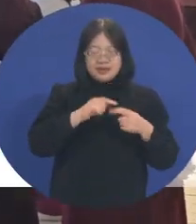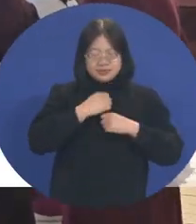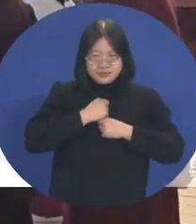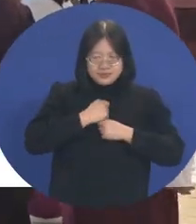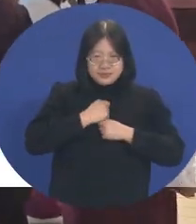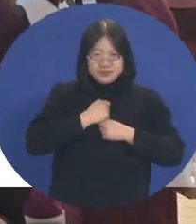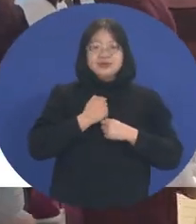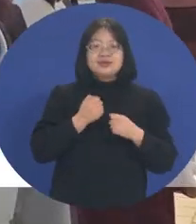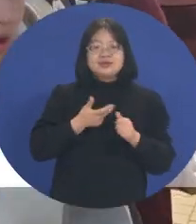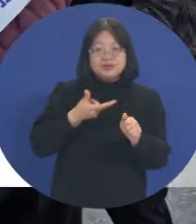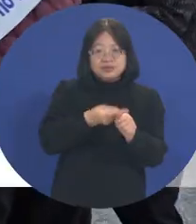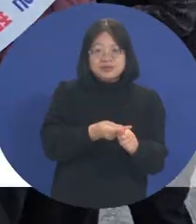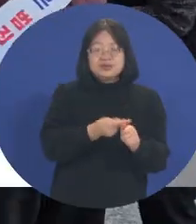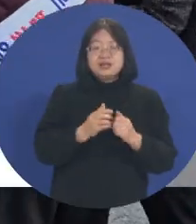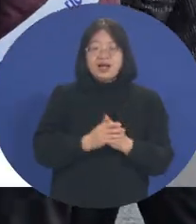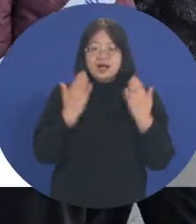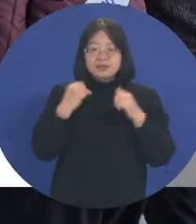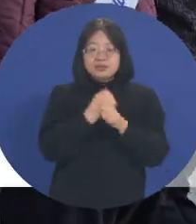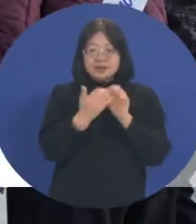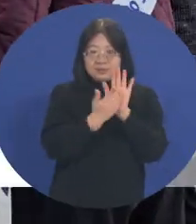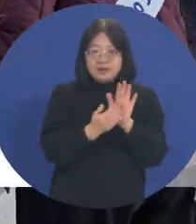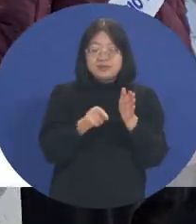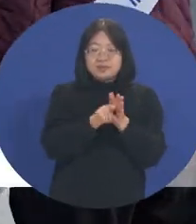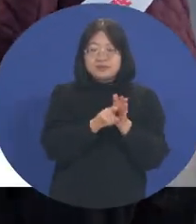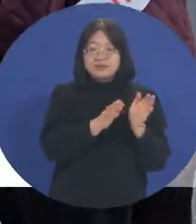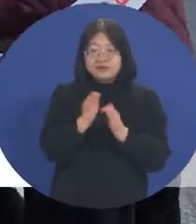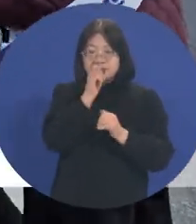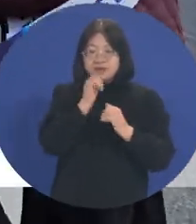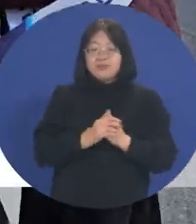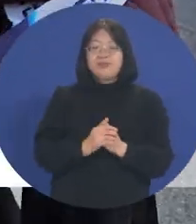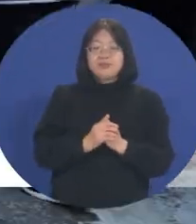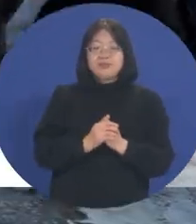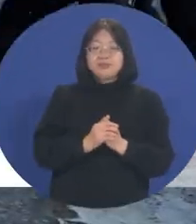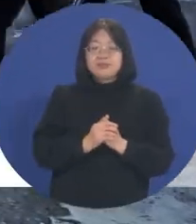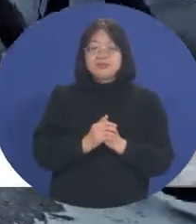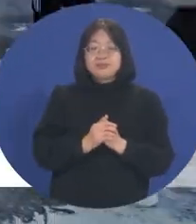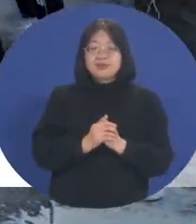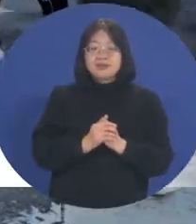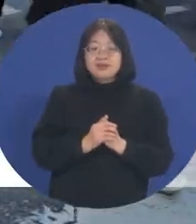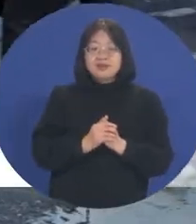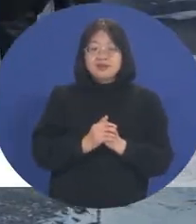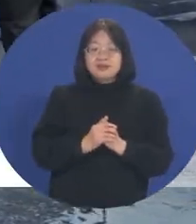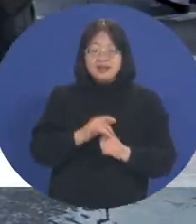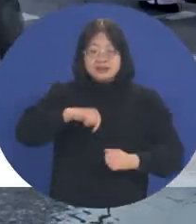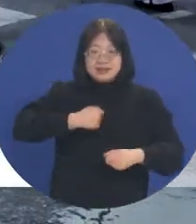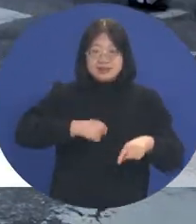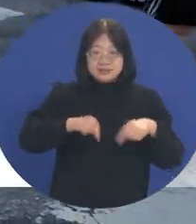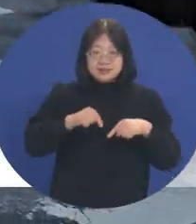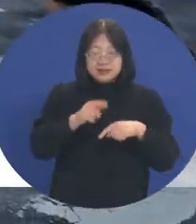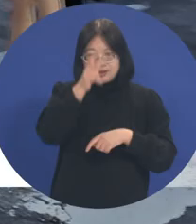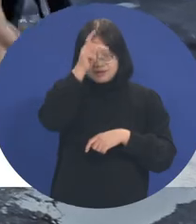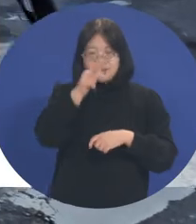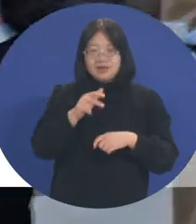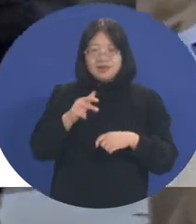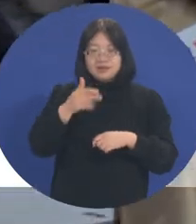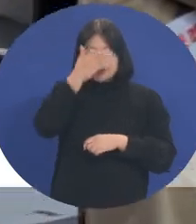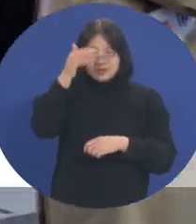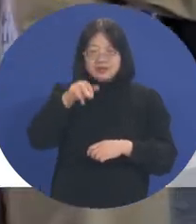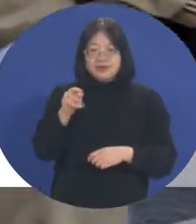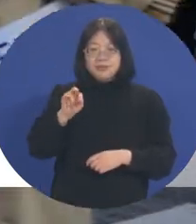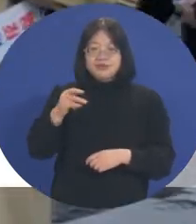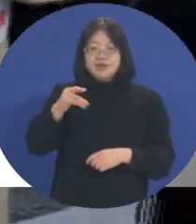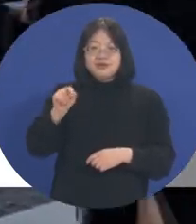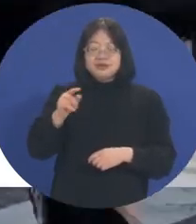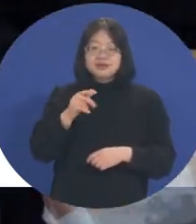차원에서 이루어졌습니다. 경찰과 경기도 의정부 교육지원청이 캠페인에 참여했고 자치경찰 청년 서포터스와